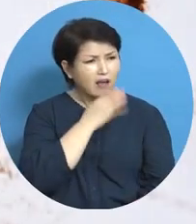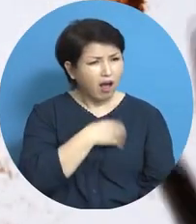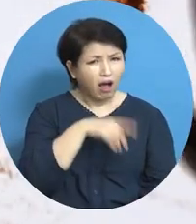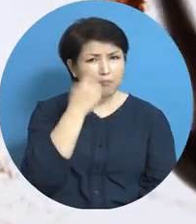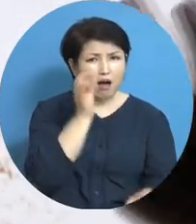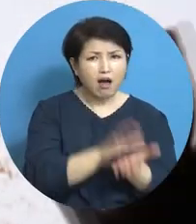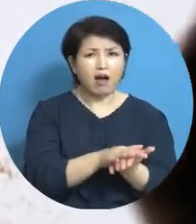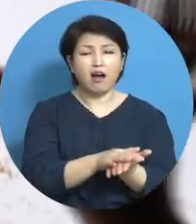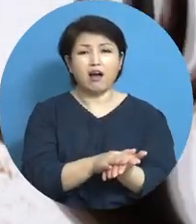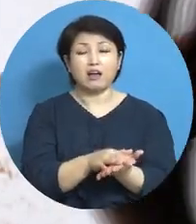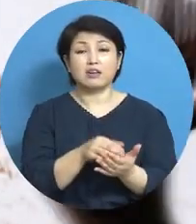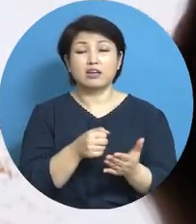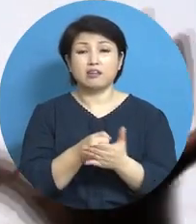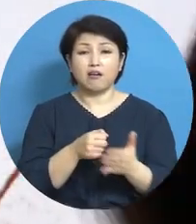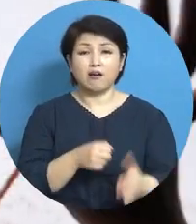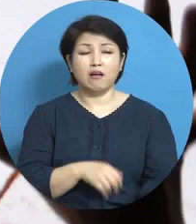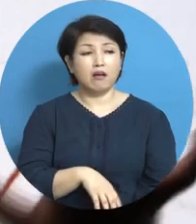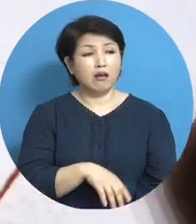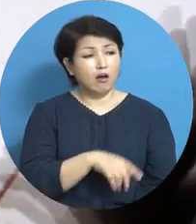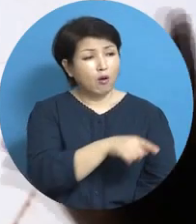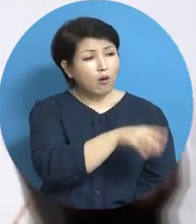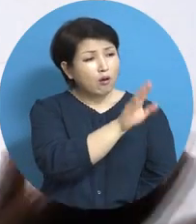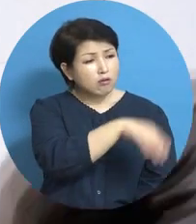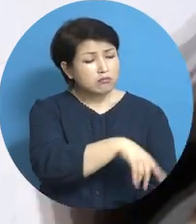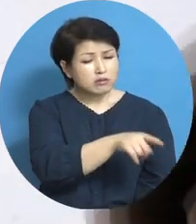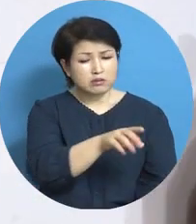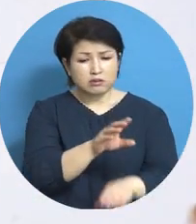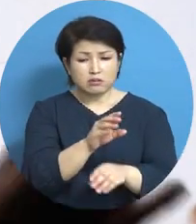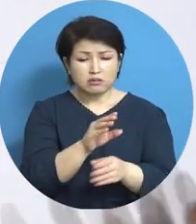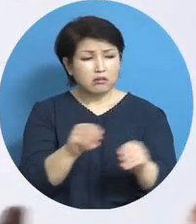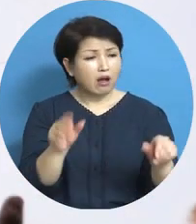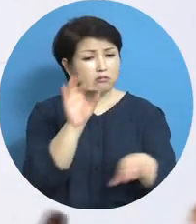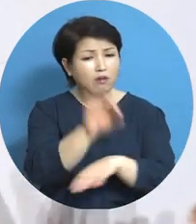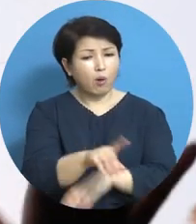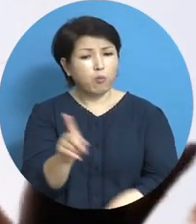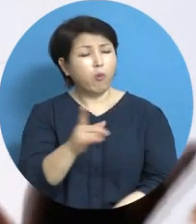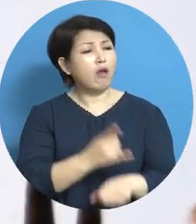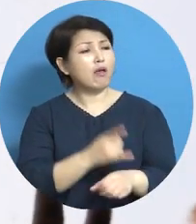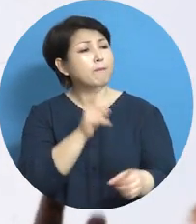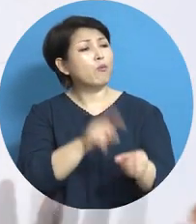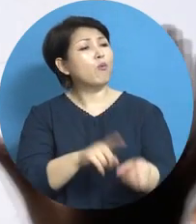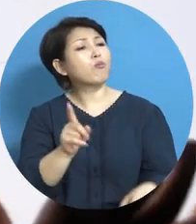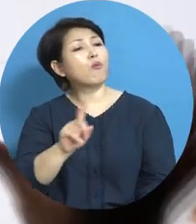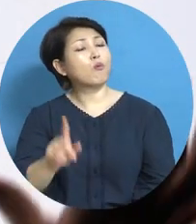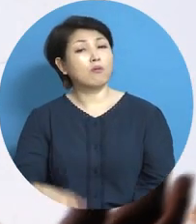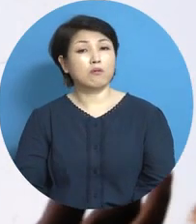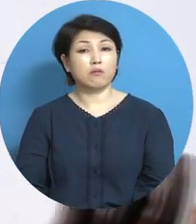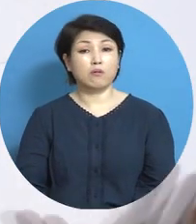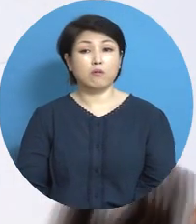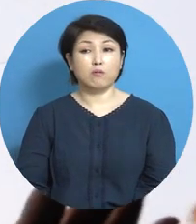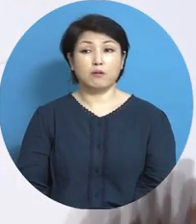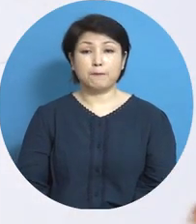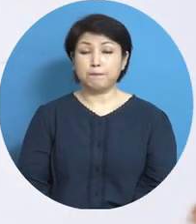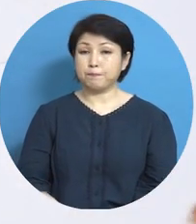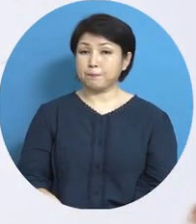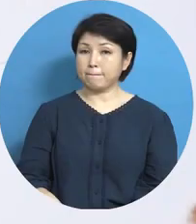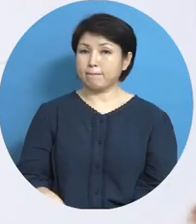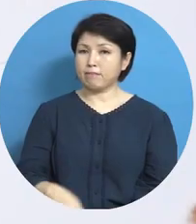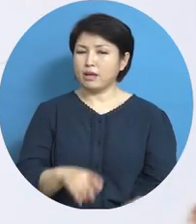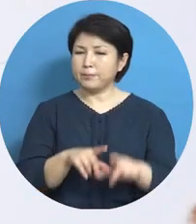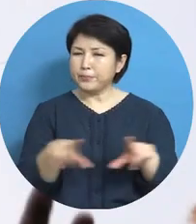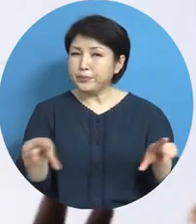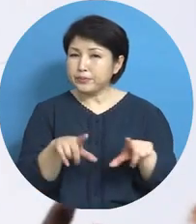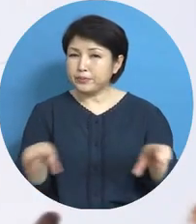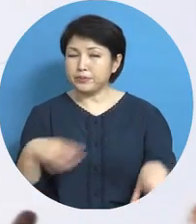그래서 당신이 땅 사서 뭐 하려고 그러고 하고 물어봤어. 이 사람이 보통 사람이었으면 정신 나갔나